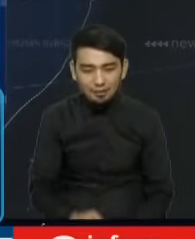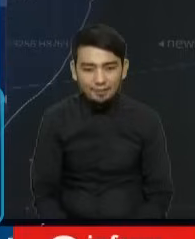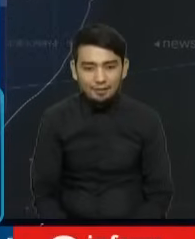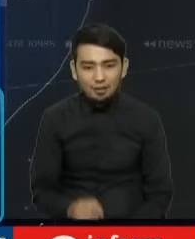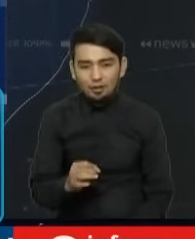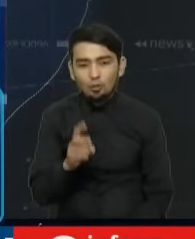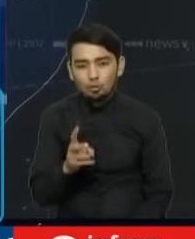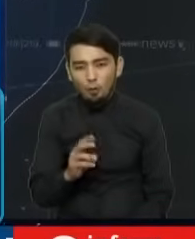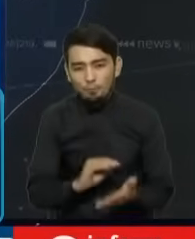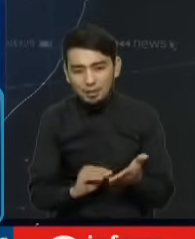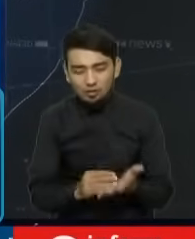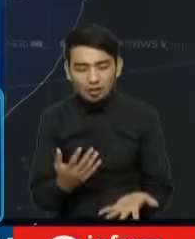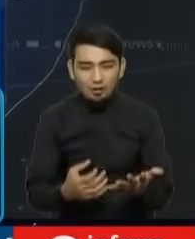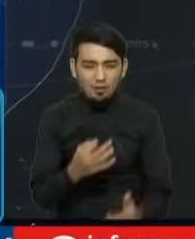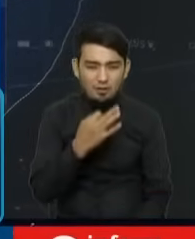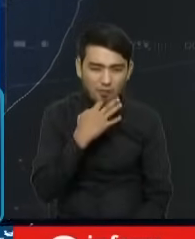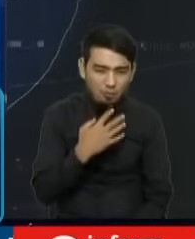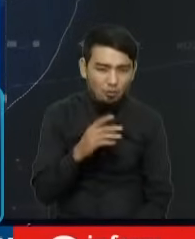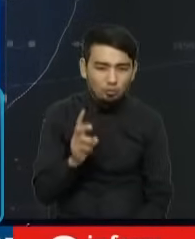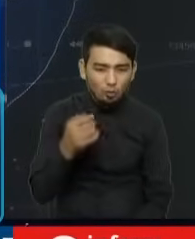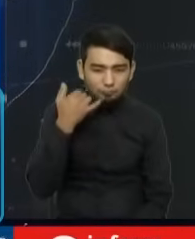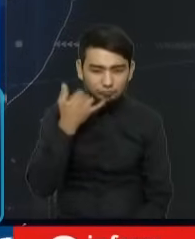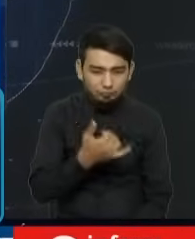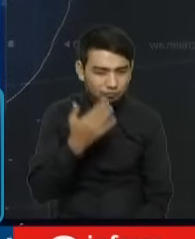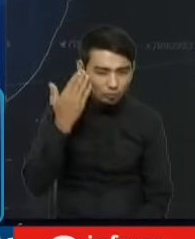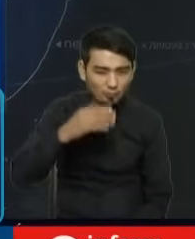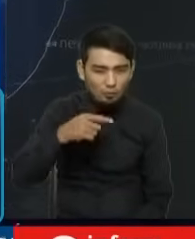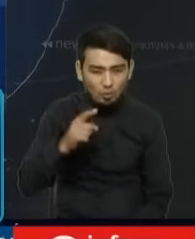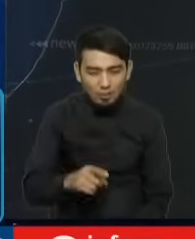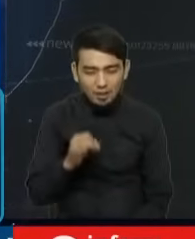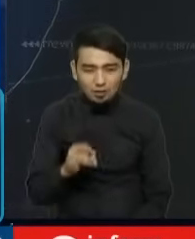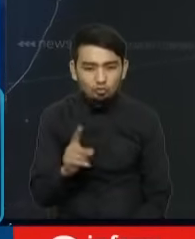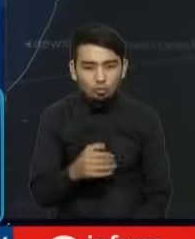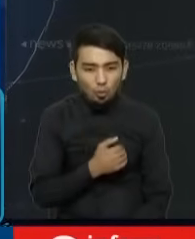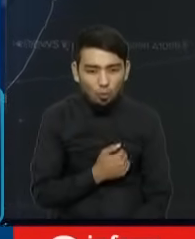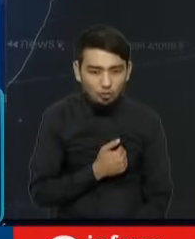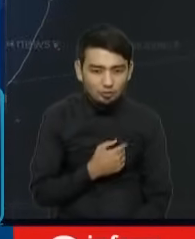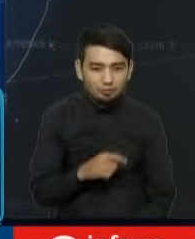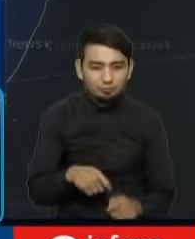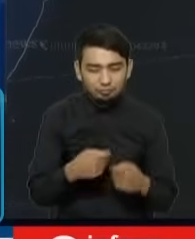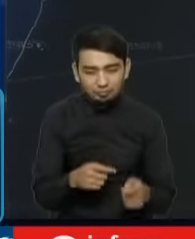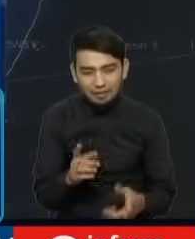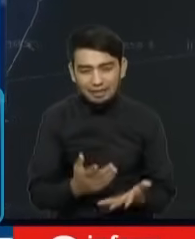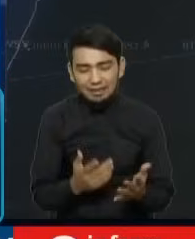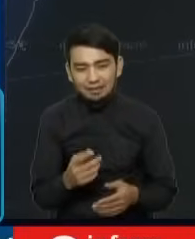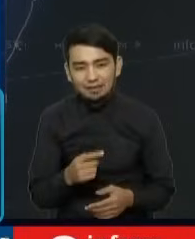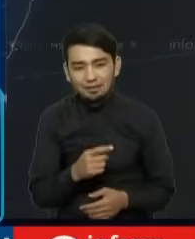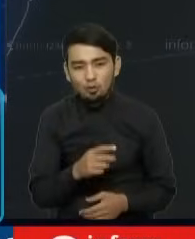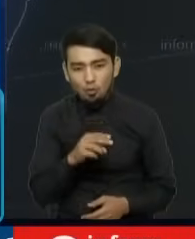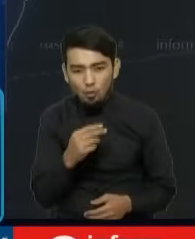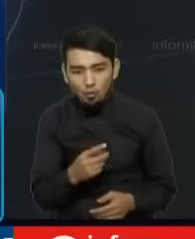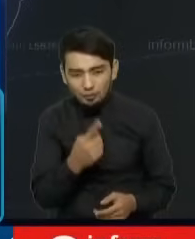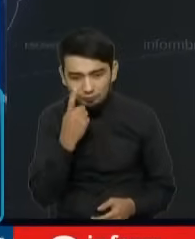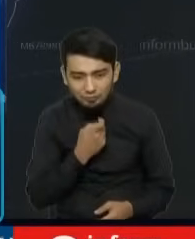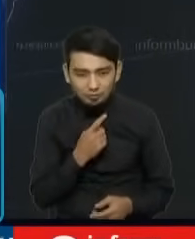звонит вам в любое, там, с незнакомых номеров, и что-то от вас хочет передать, переслать, чтобы вы продиктовали, с